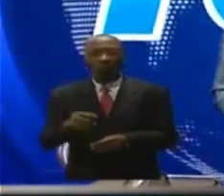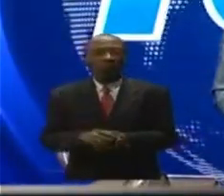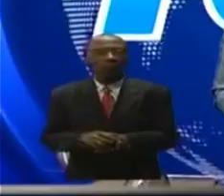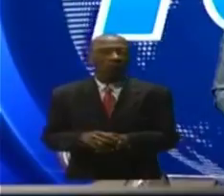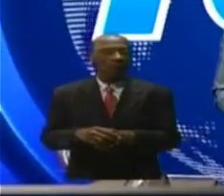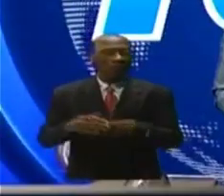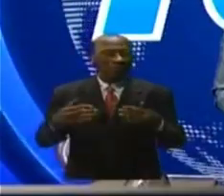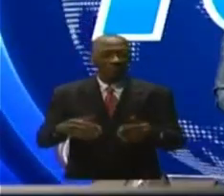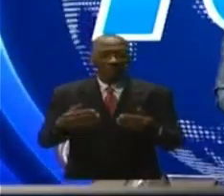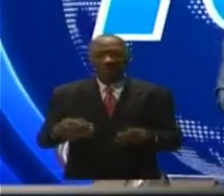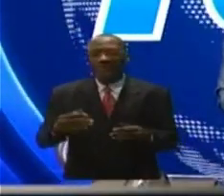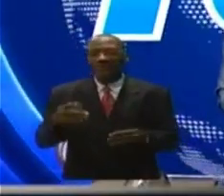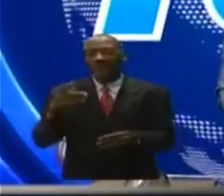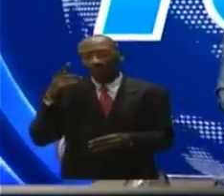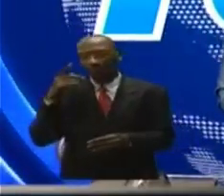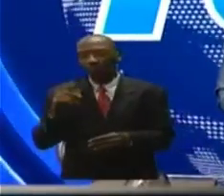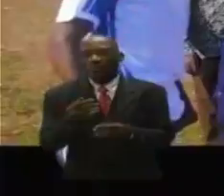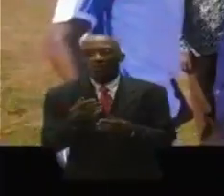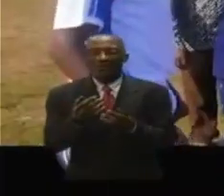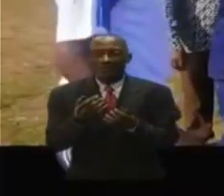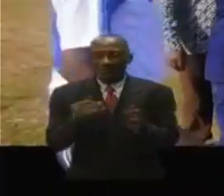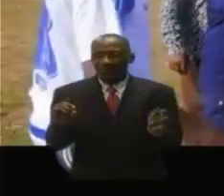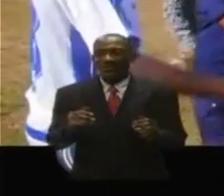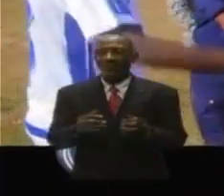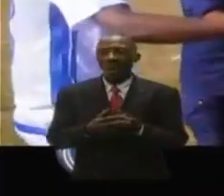RDC. Images et commentaires.